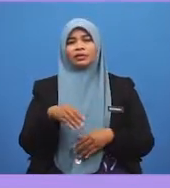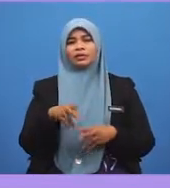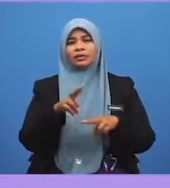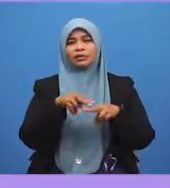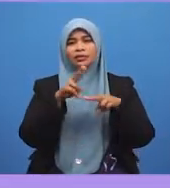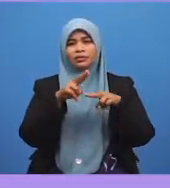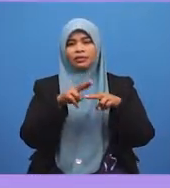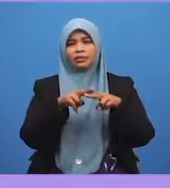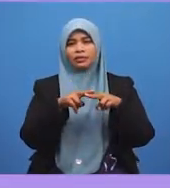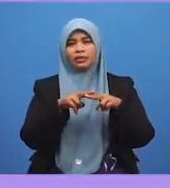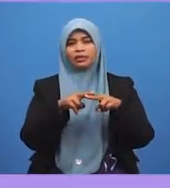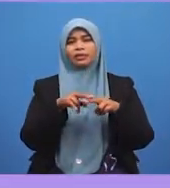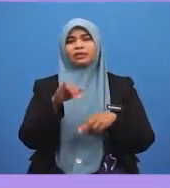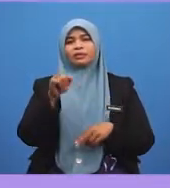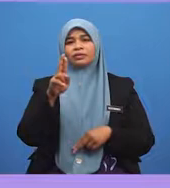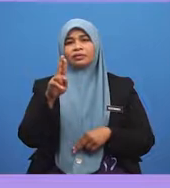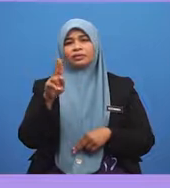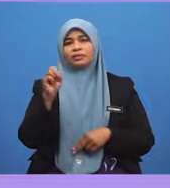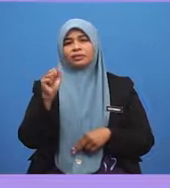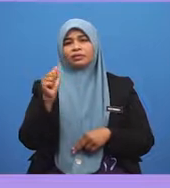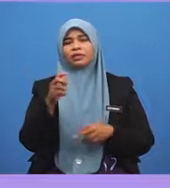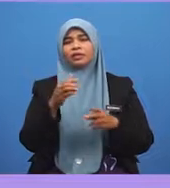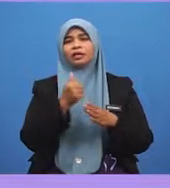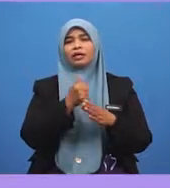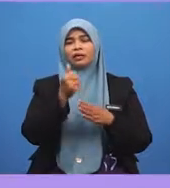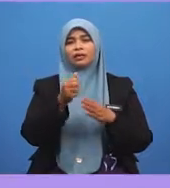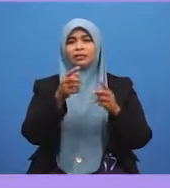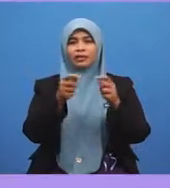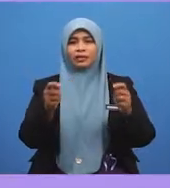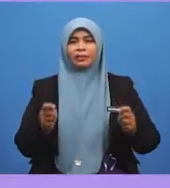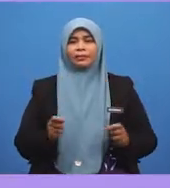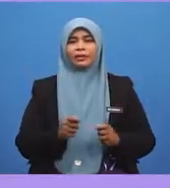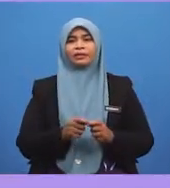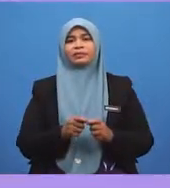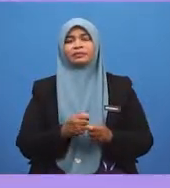haluan, kedudukan, jurusan atau tempat.